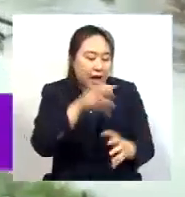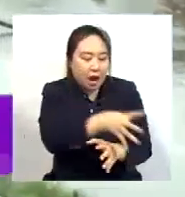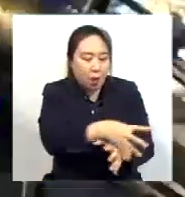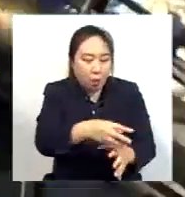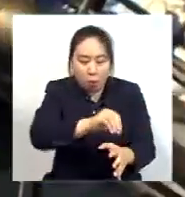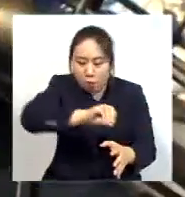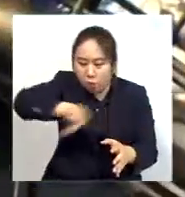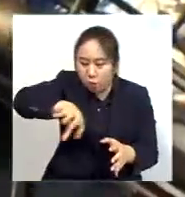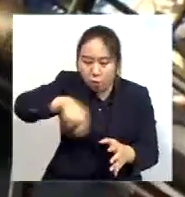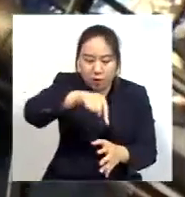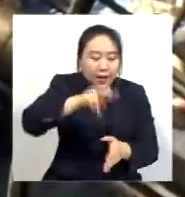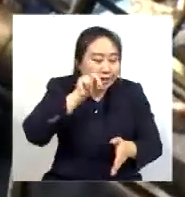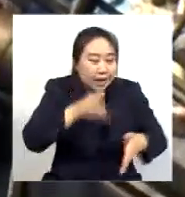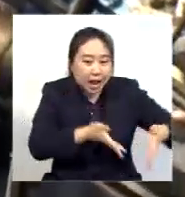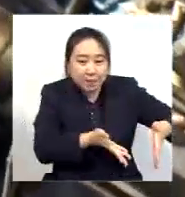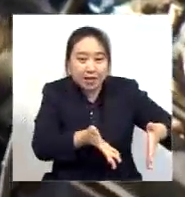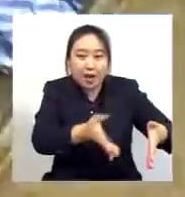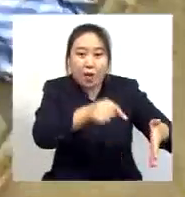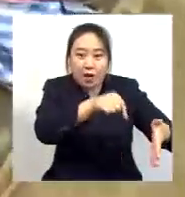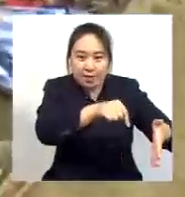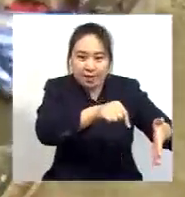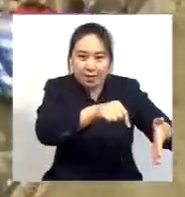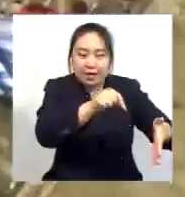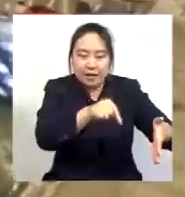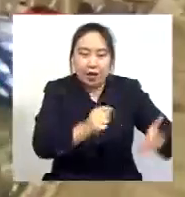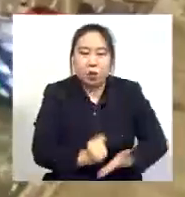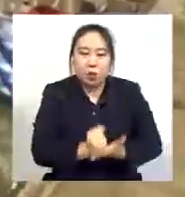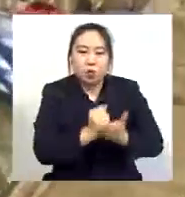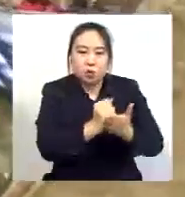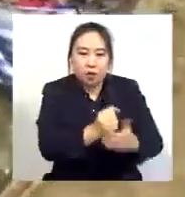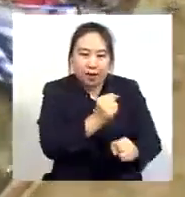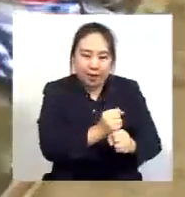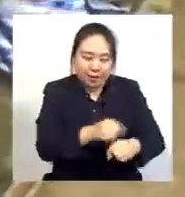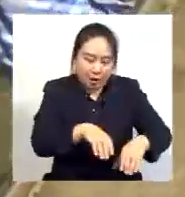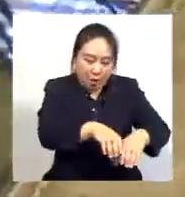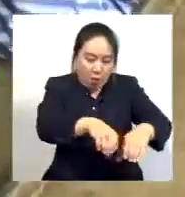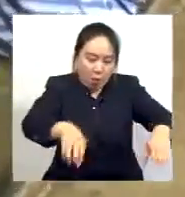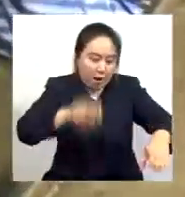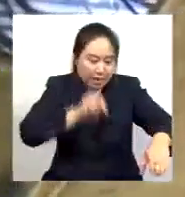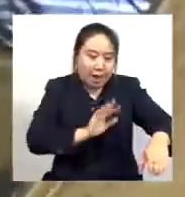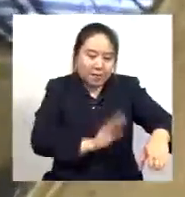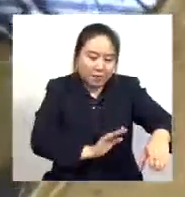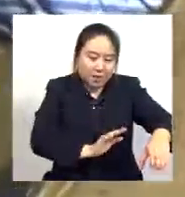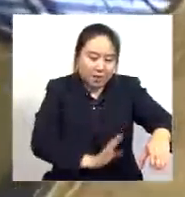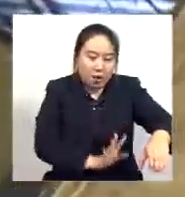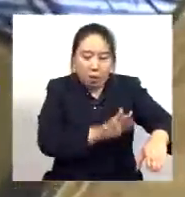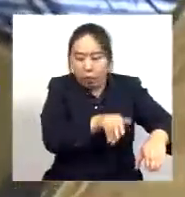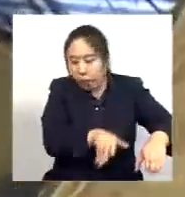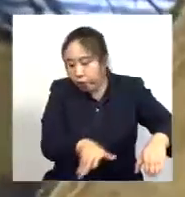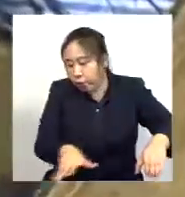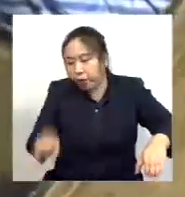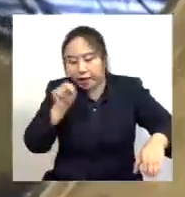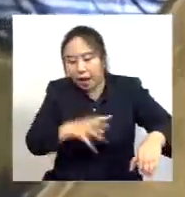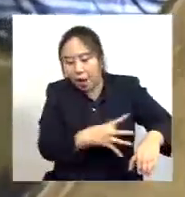านดึงน้ำจากคลองนครเนื่องเขตจุดที่ชาวบ้านได้ช่วยกันสร้างฝายกักเก็บน้ำเพื่อส่งไปยังคลองหลวงแพ่งขณ